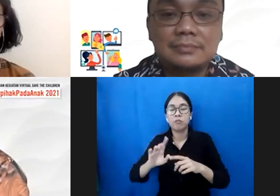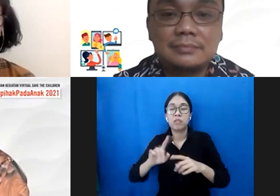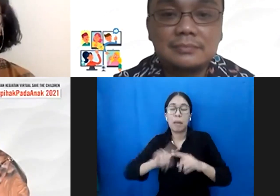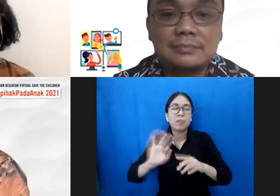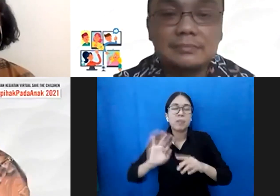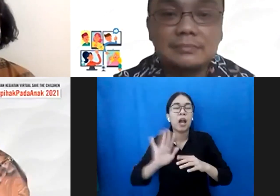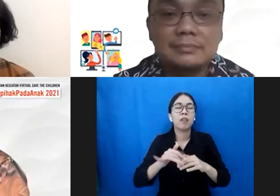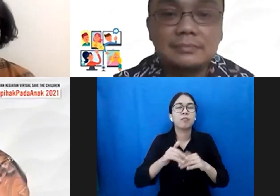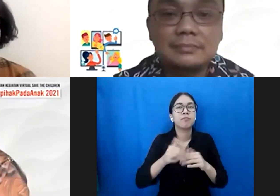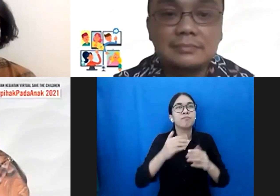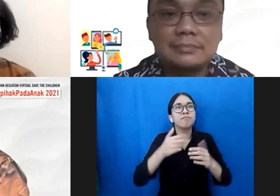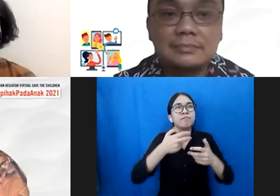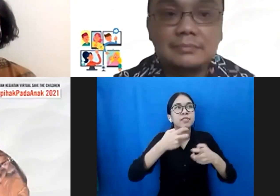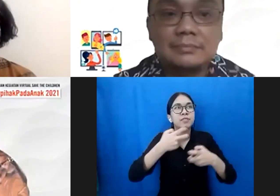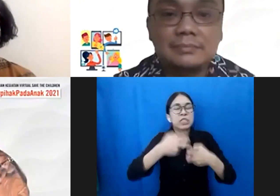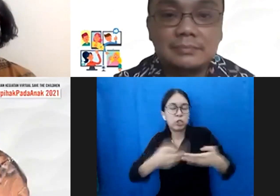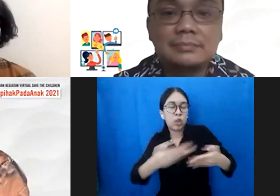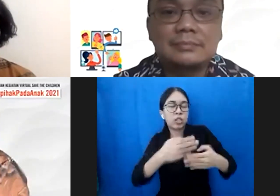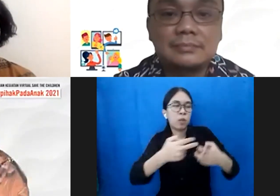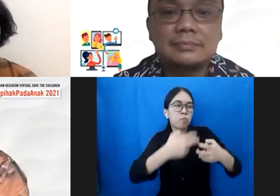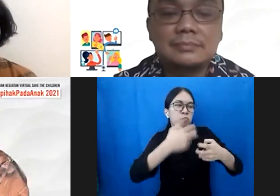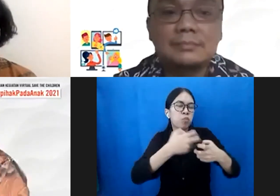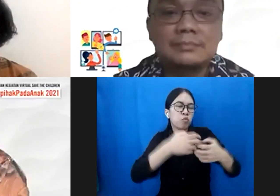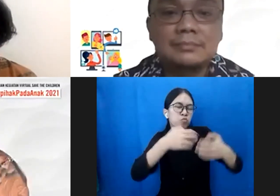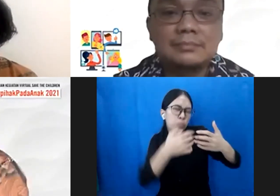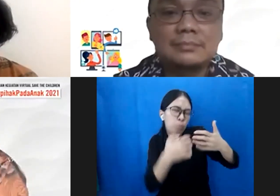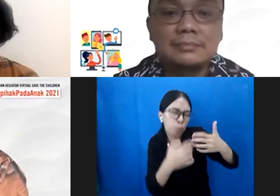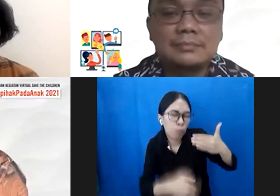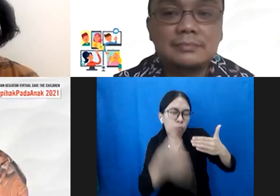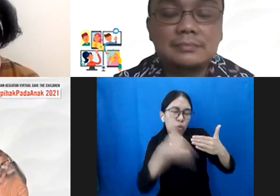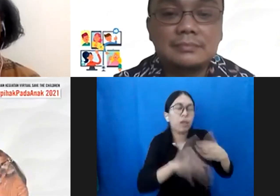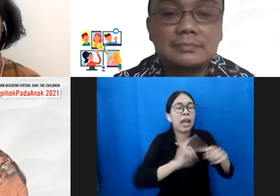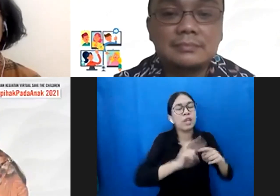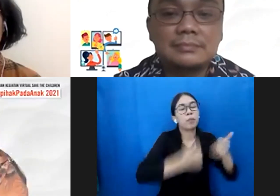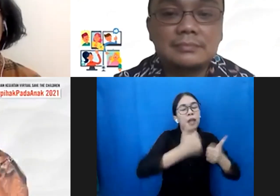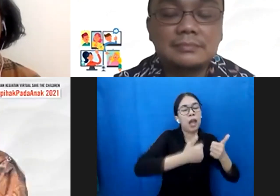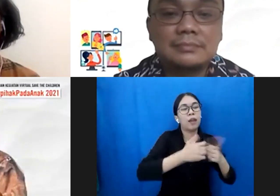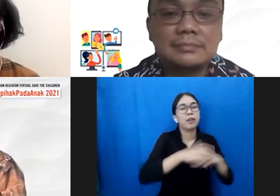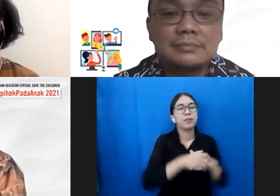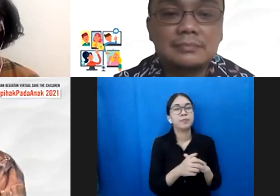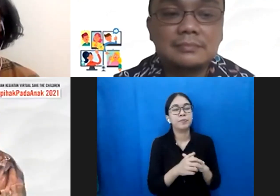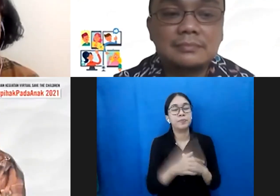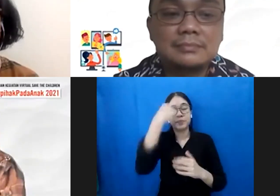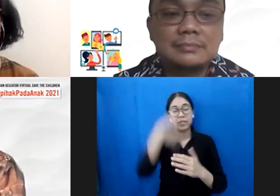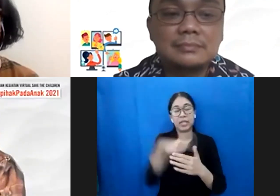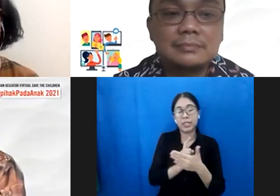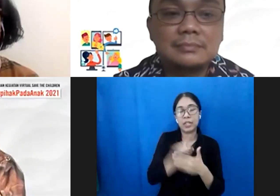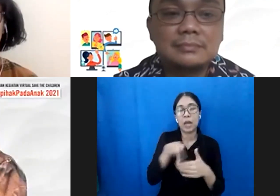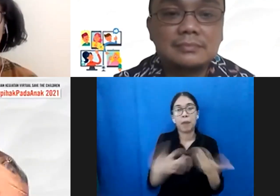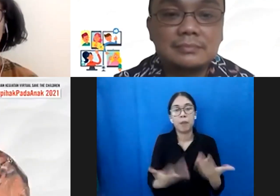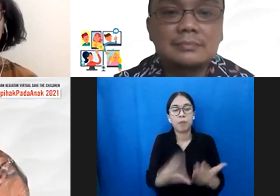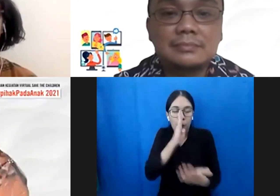kita juga bagaimana membuat ini menjadi lebih baik, itu pilihan. Dan kemudian juga self care ini kuncinya di komitmen sih